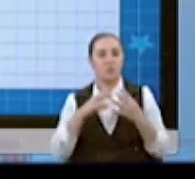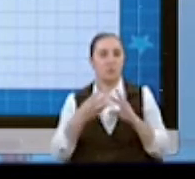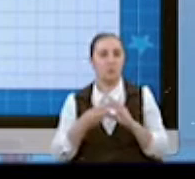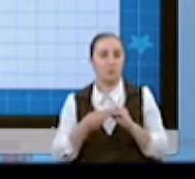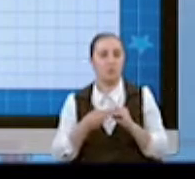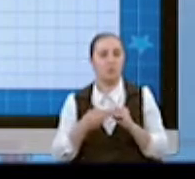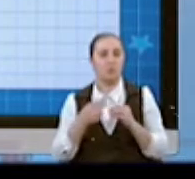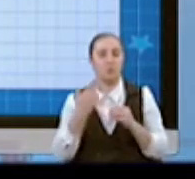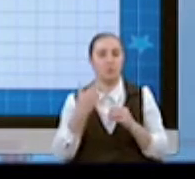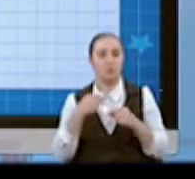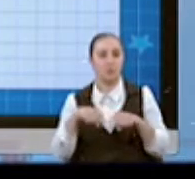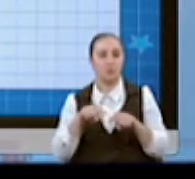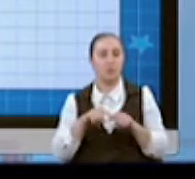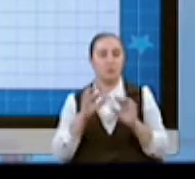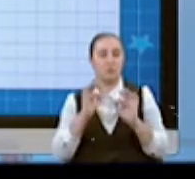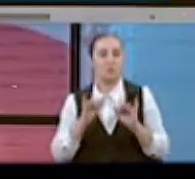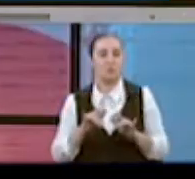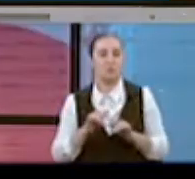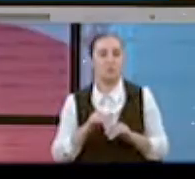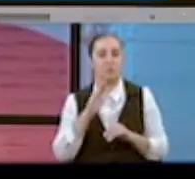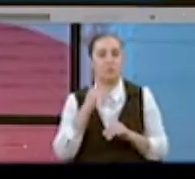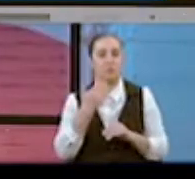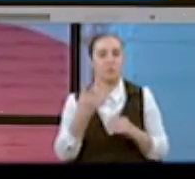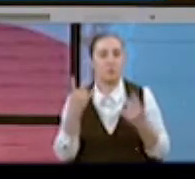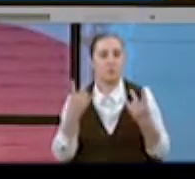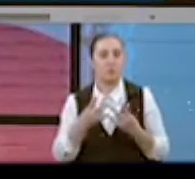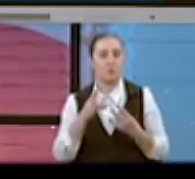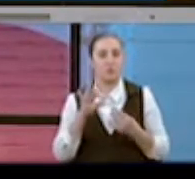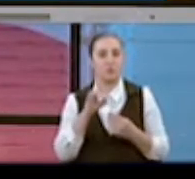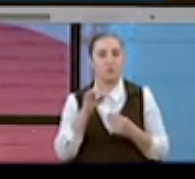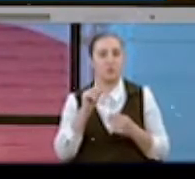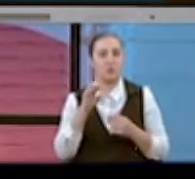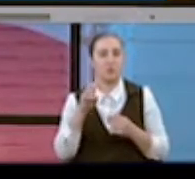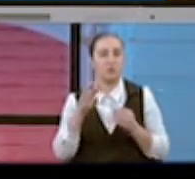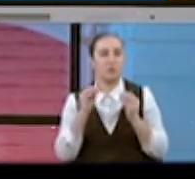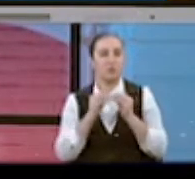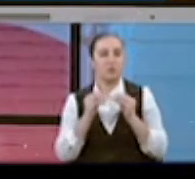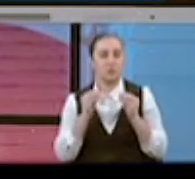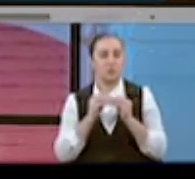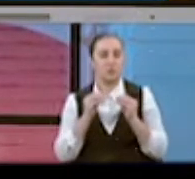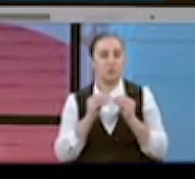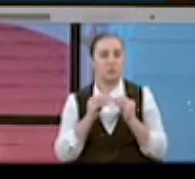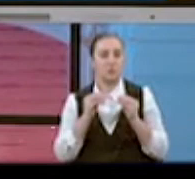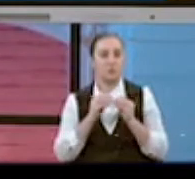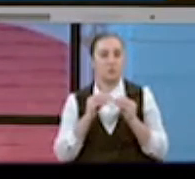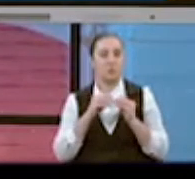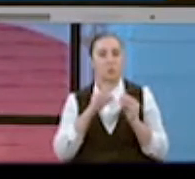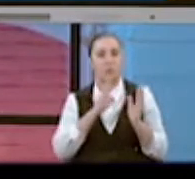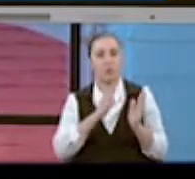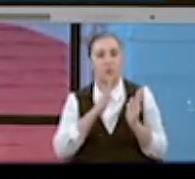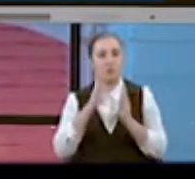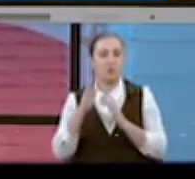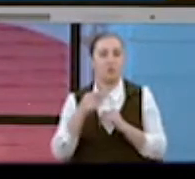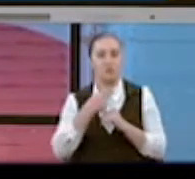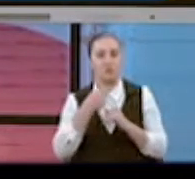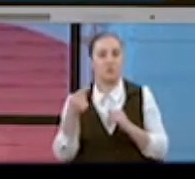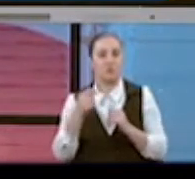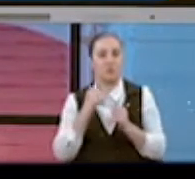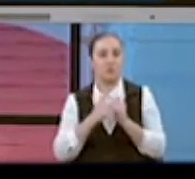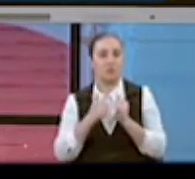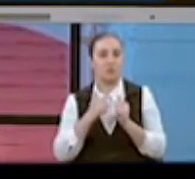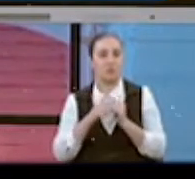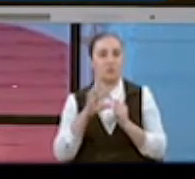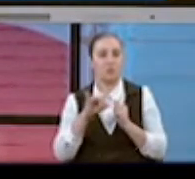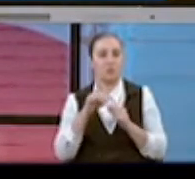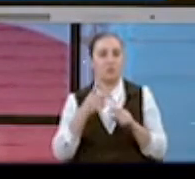результаты данных действий. Вам нужно из числа 10 поэтапно вычесть каждое